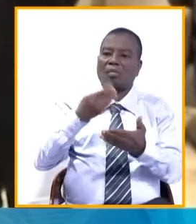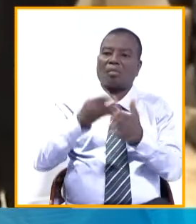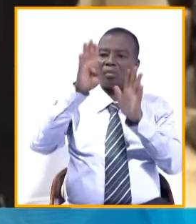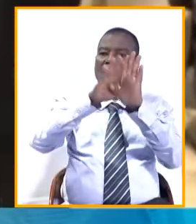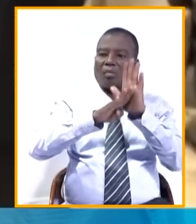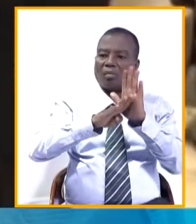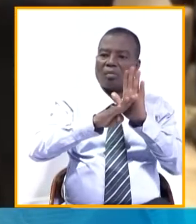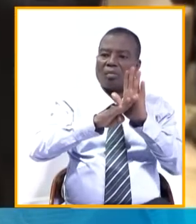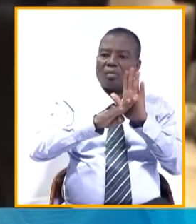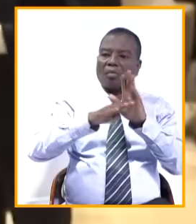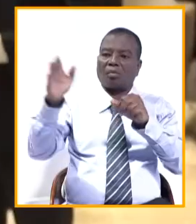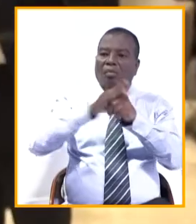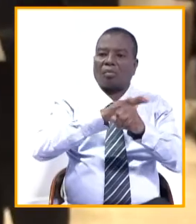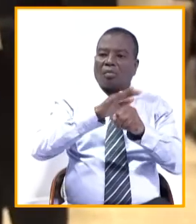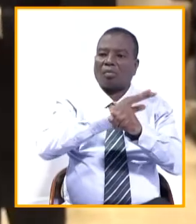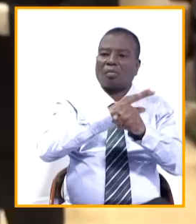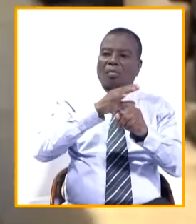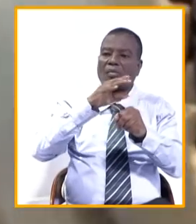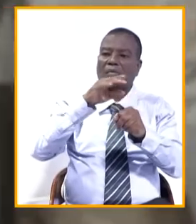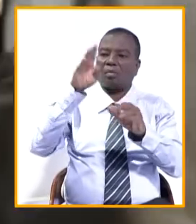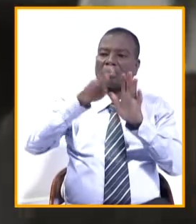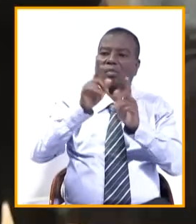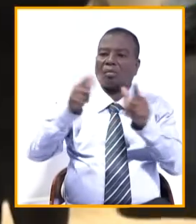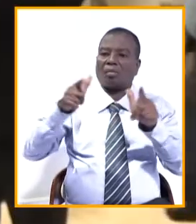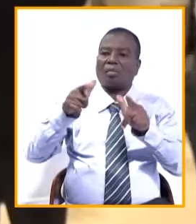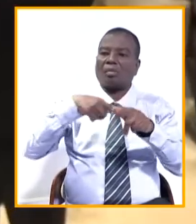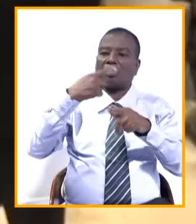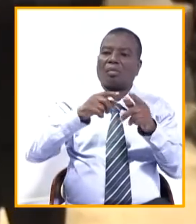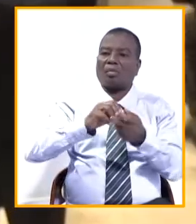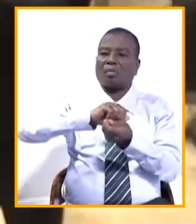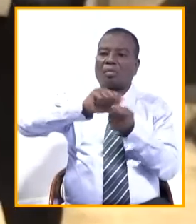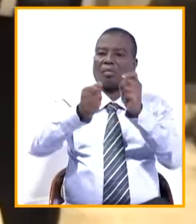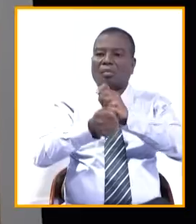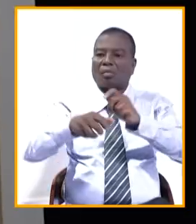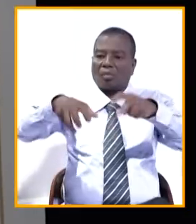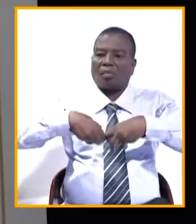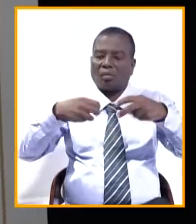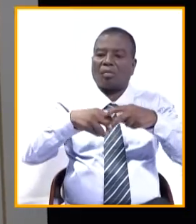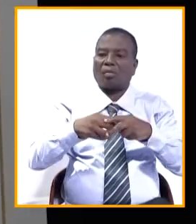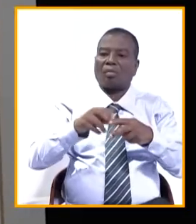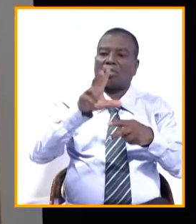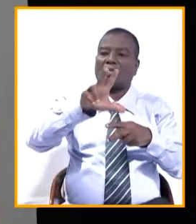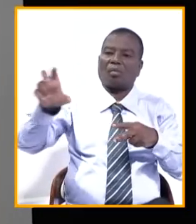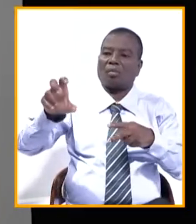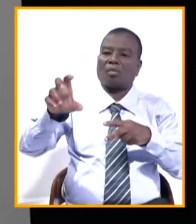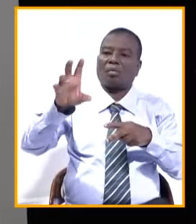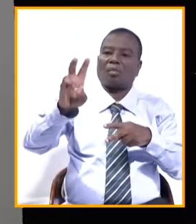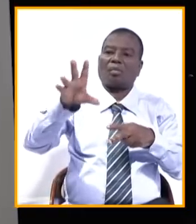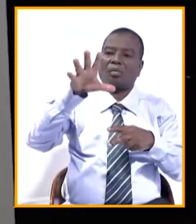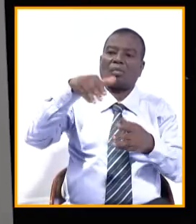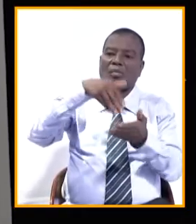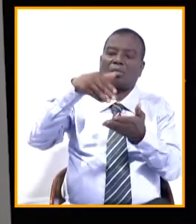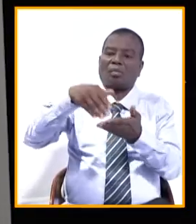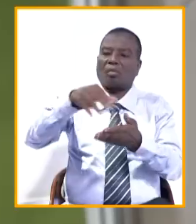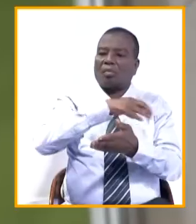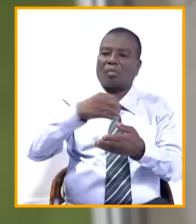financements suffisamment larges, suffisamment grands, qui vont transformer l'agriculture. 375 milliards de francs CFA, c'est ce